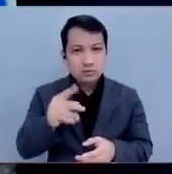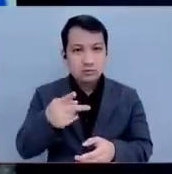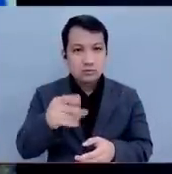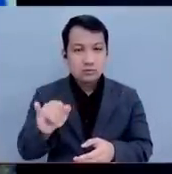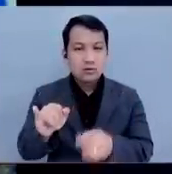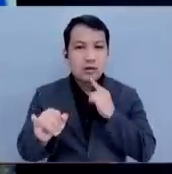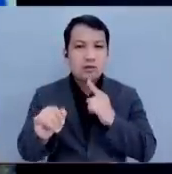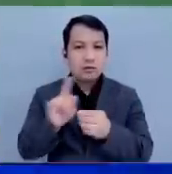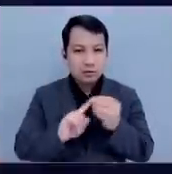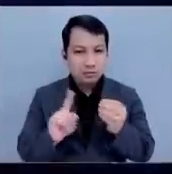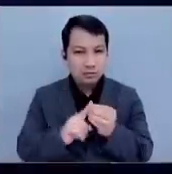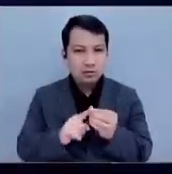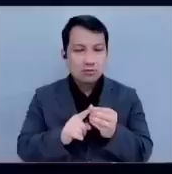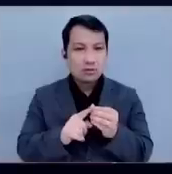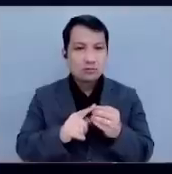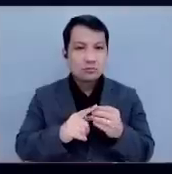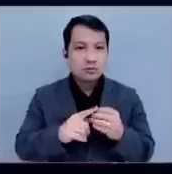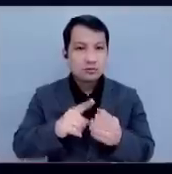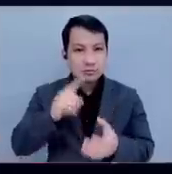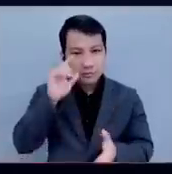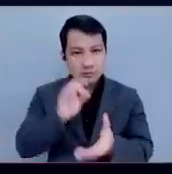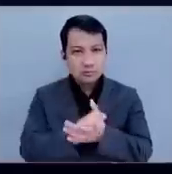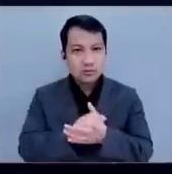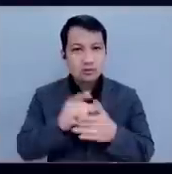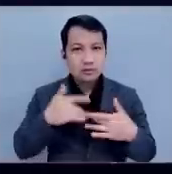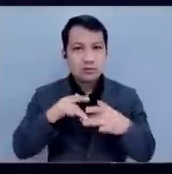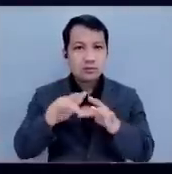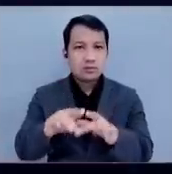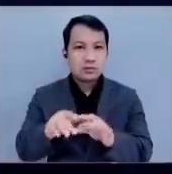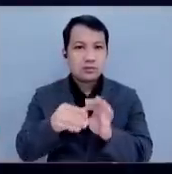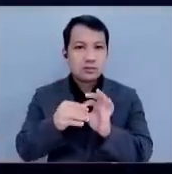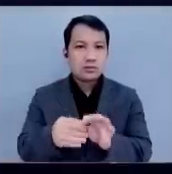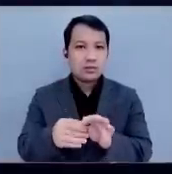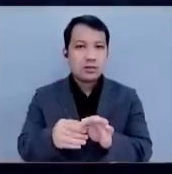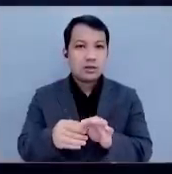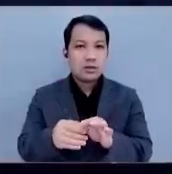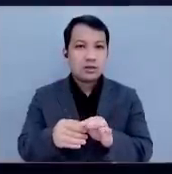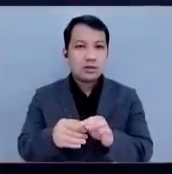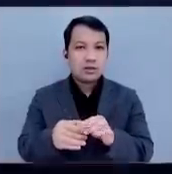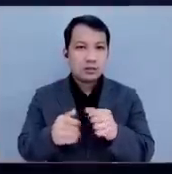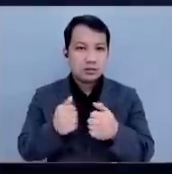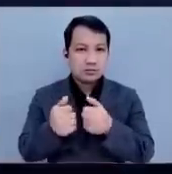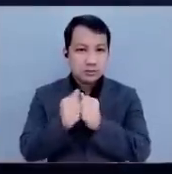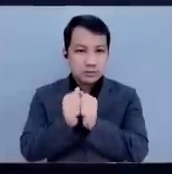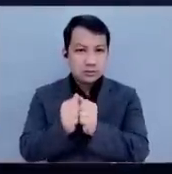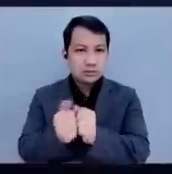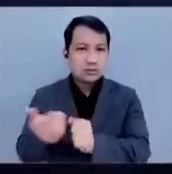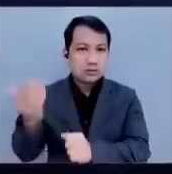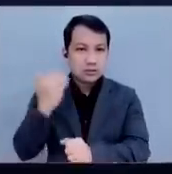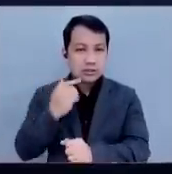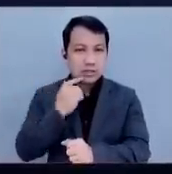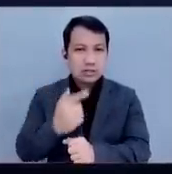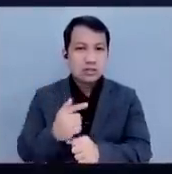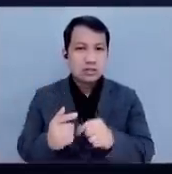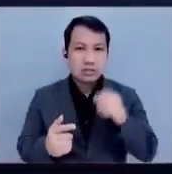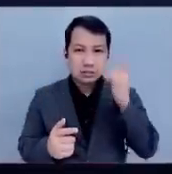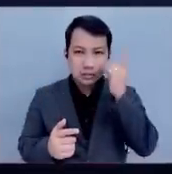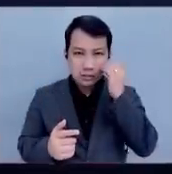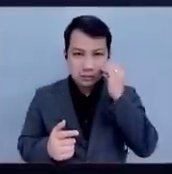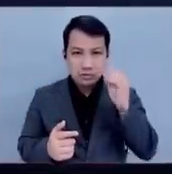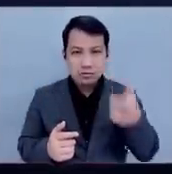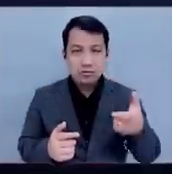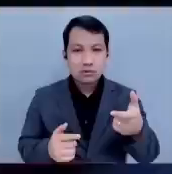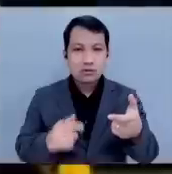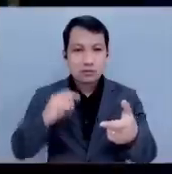sa prinsipyo sa buhay. Nakirami rin sa pagkamatay ng reggae singer ang kanyang mga nakasama noon, gaya nina Daryl Ong at Jason